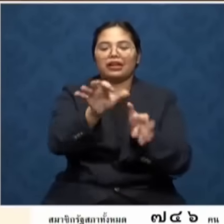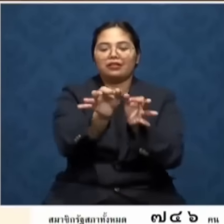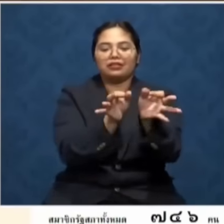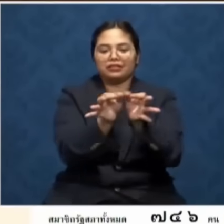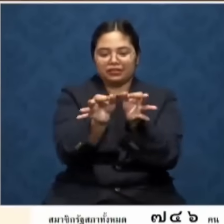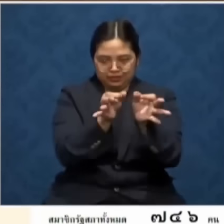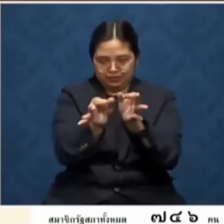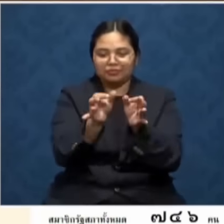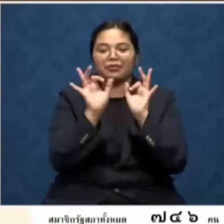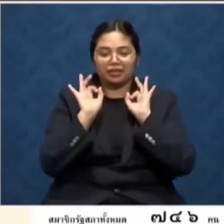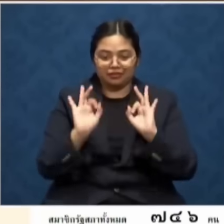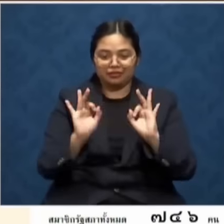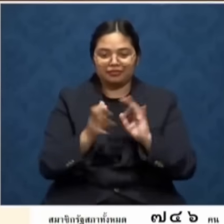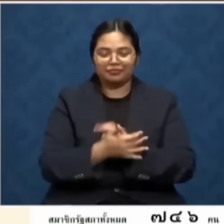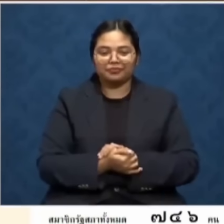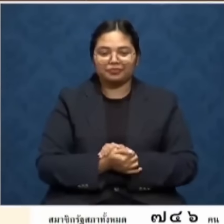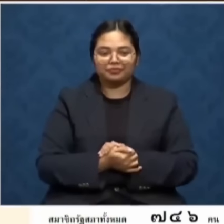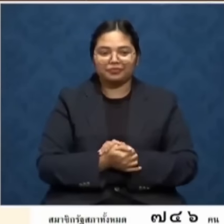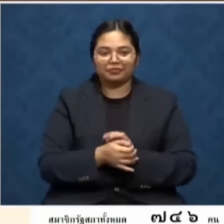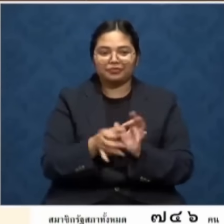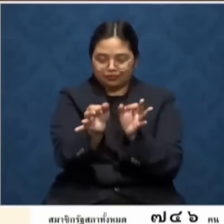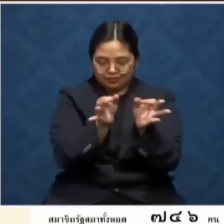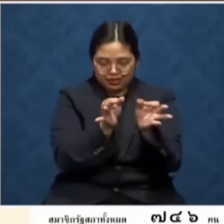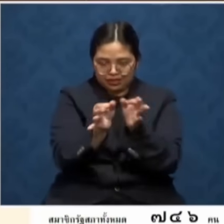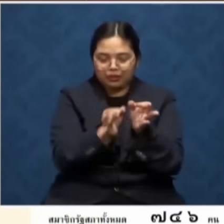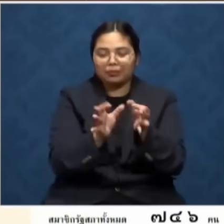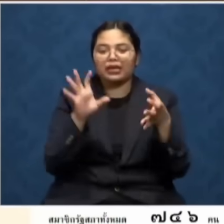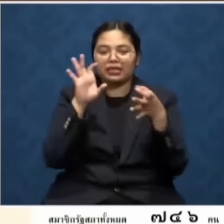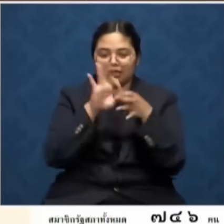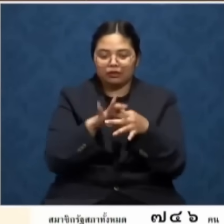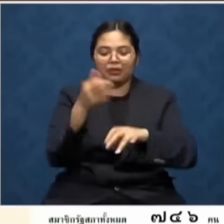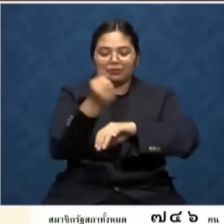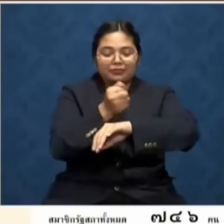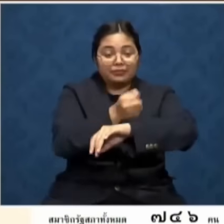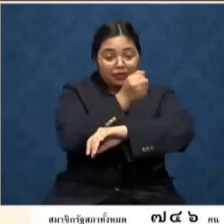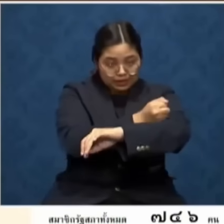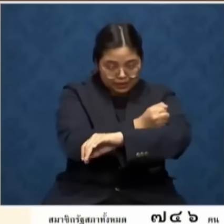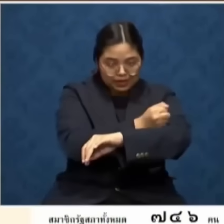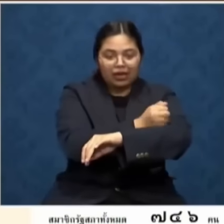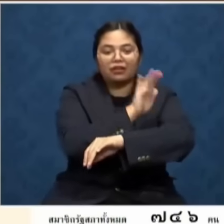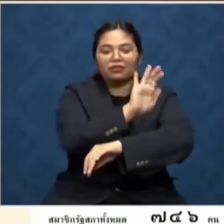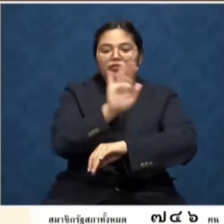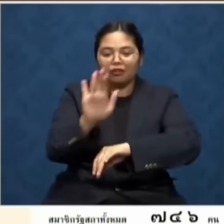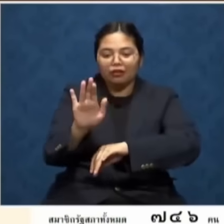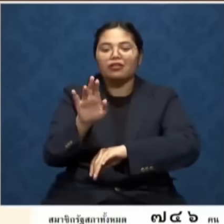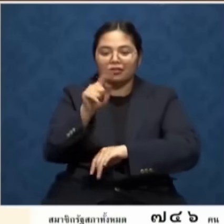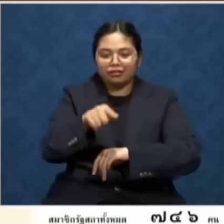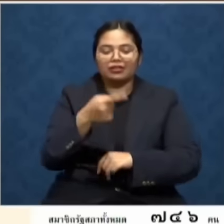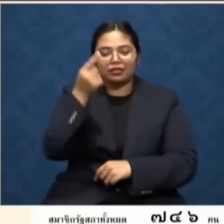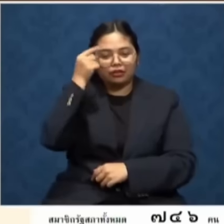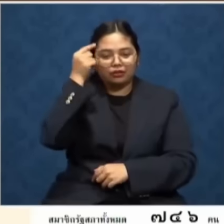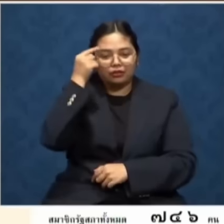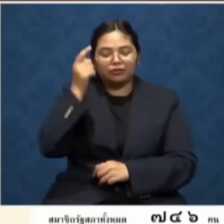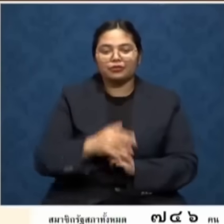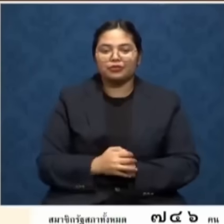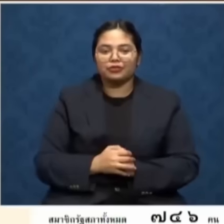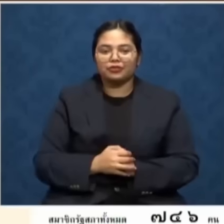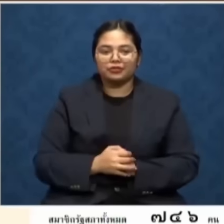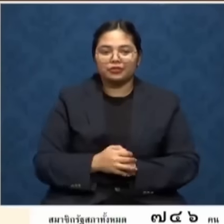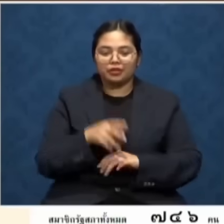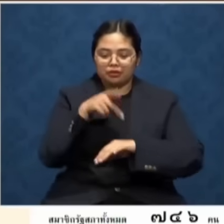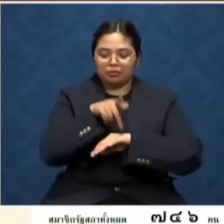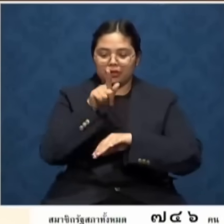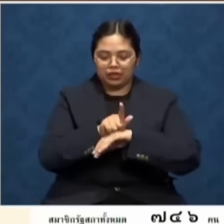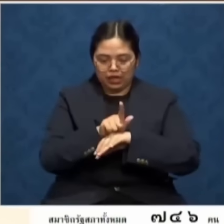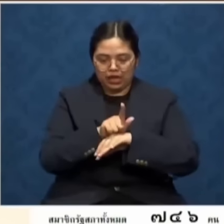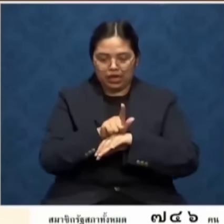านจะชี้แจงเกี่ยวกับเรื่องแรงงานคราวนี้แหละท่านจะได้รู ้ ว ่ าท่านนายกเป็นไงครับ ท่านต้องกำกับ